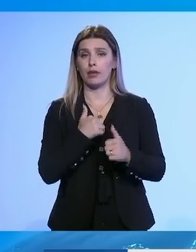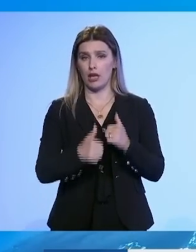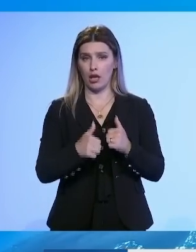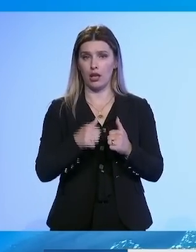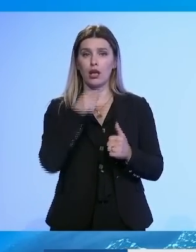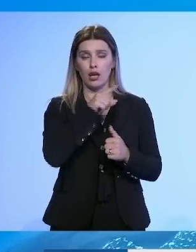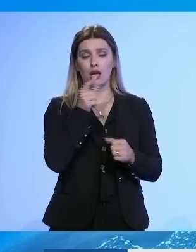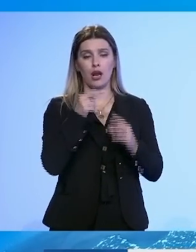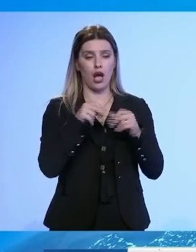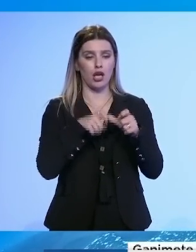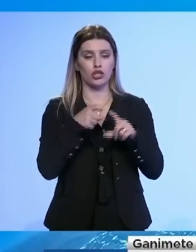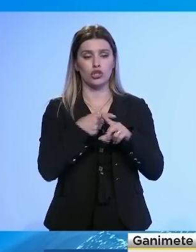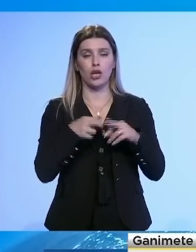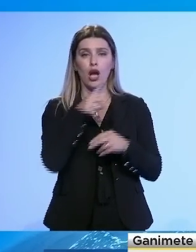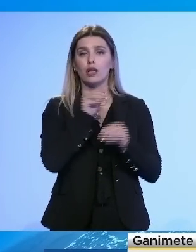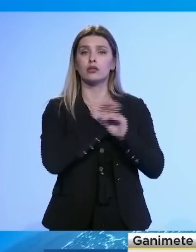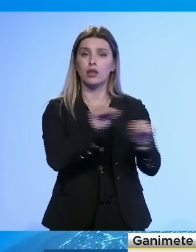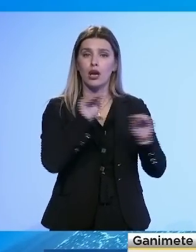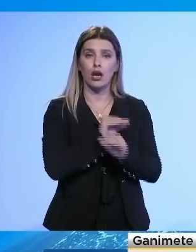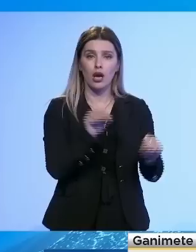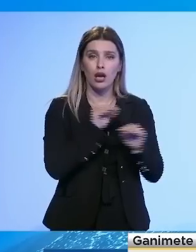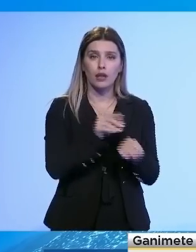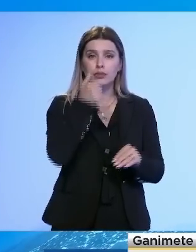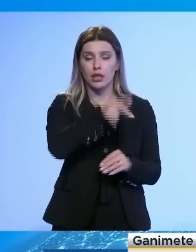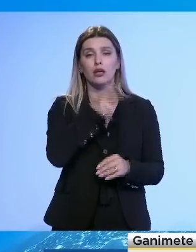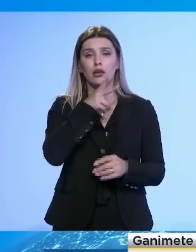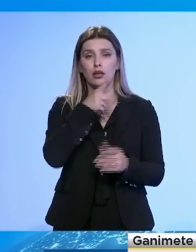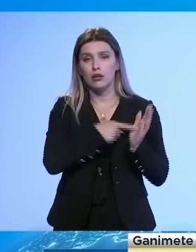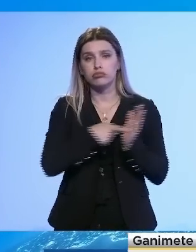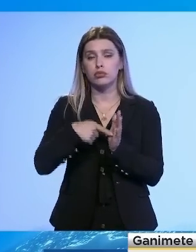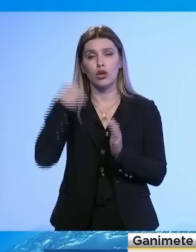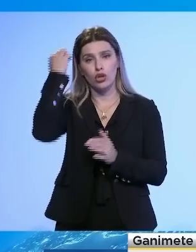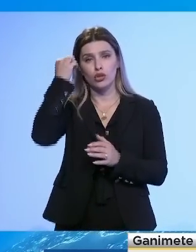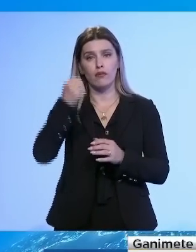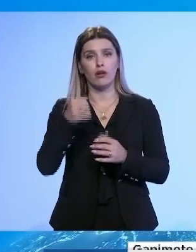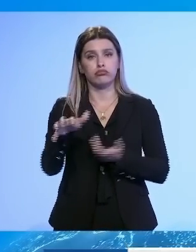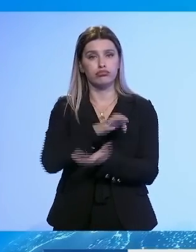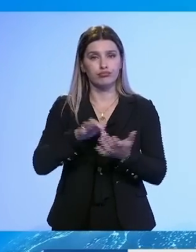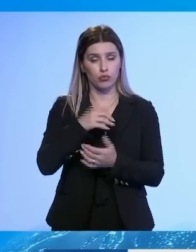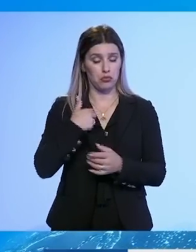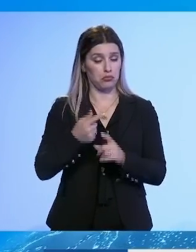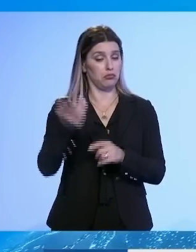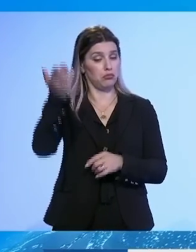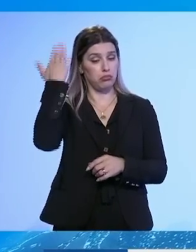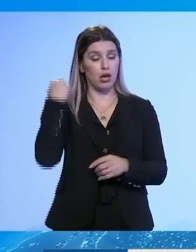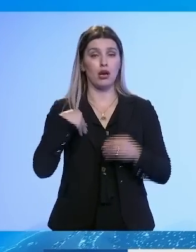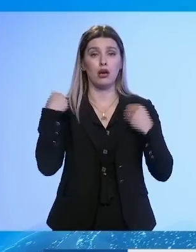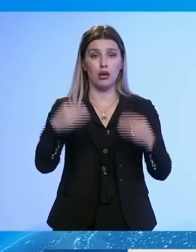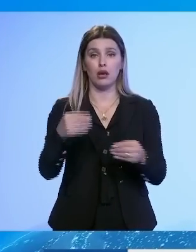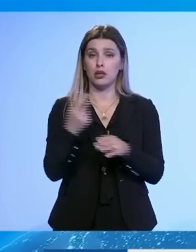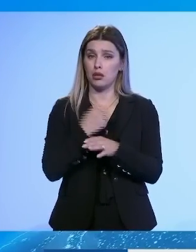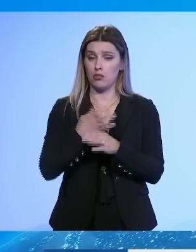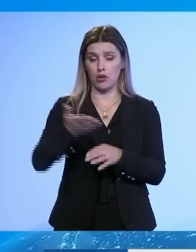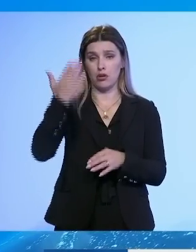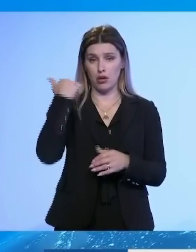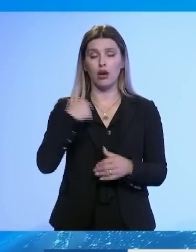në Rashk për ta destabilizuar Kosovën dhe kemi paralajmëruar muaj më herët. Fatkeqësisht sot jemi në pikën ku jemi dhe unë mendoj